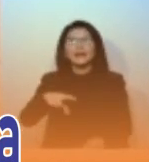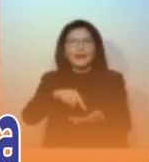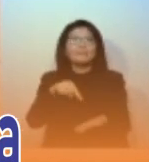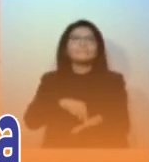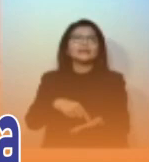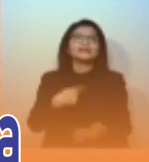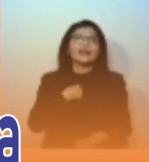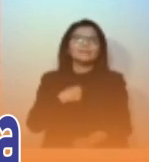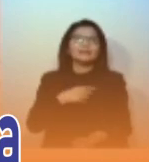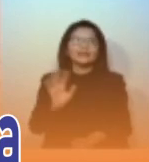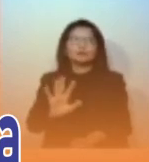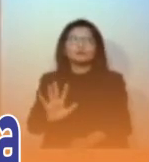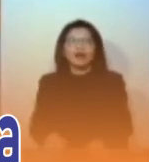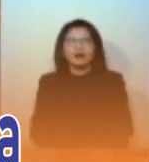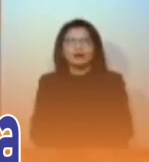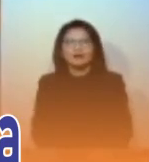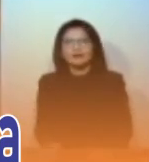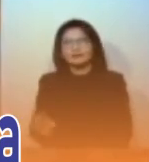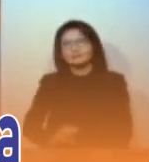saudara-saudara.